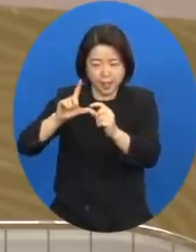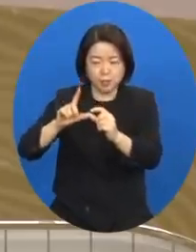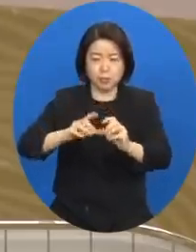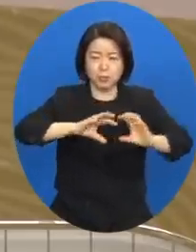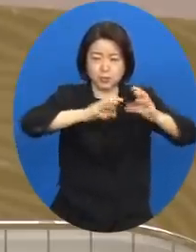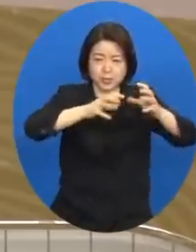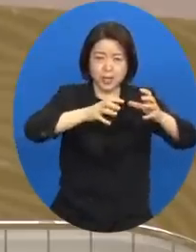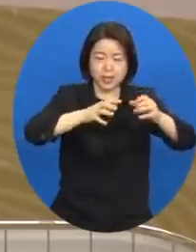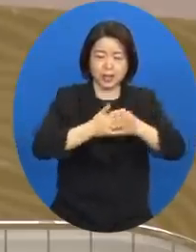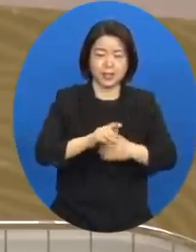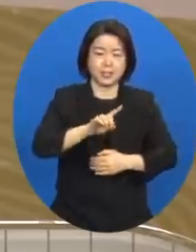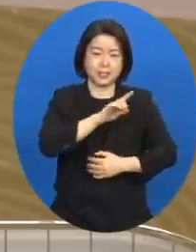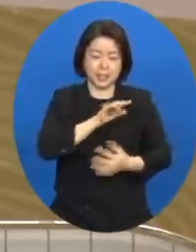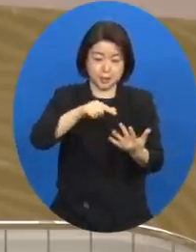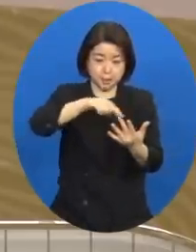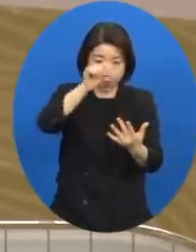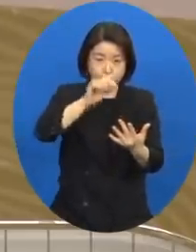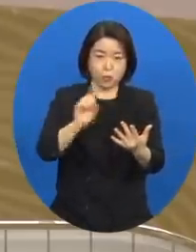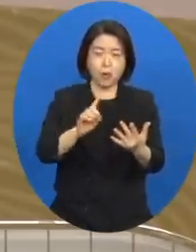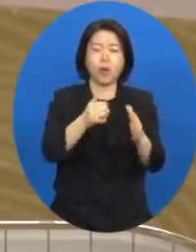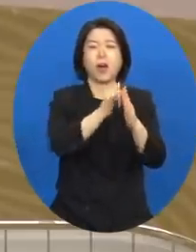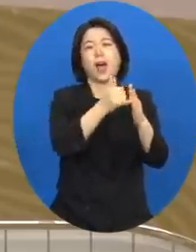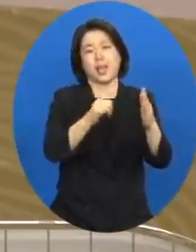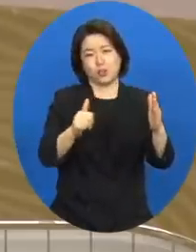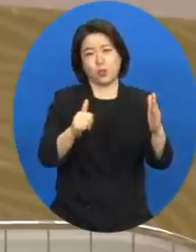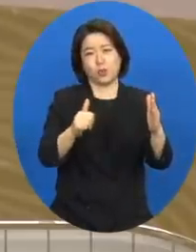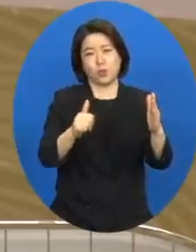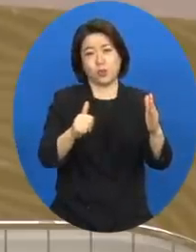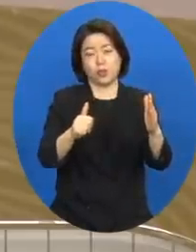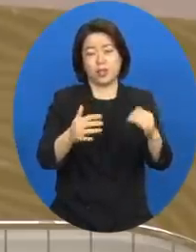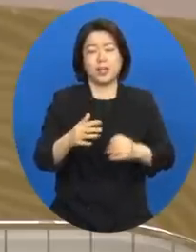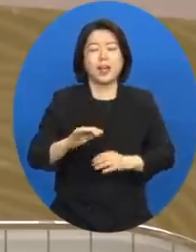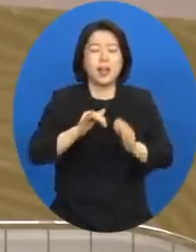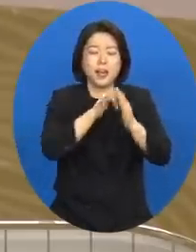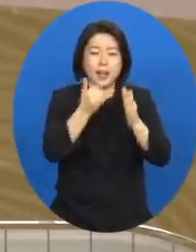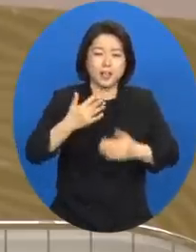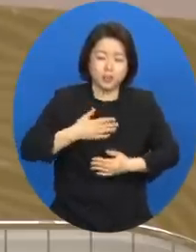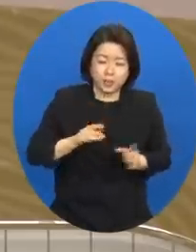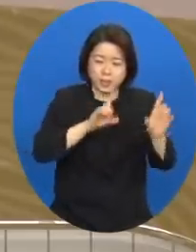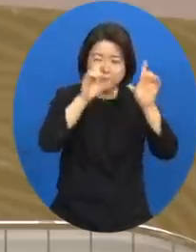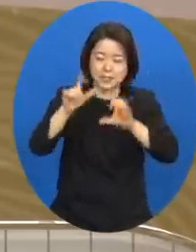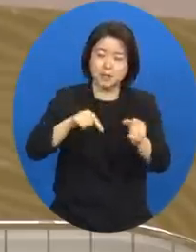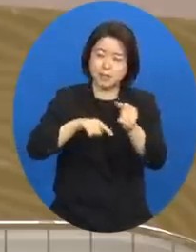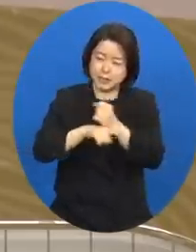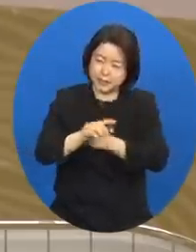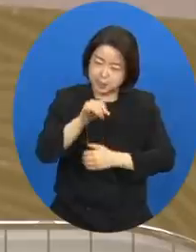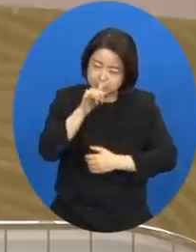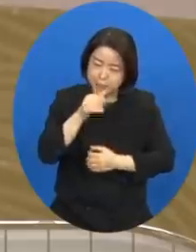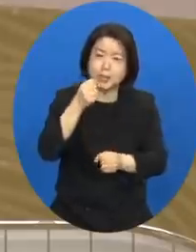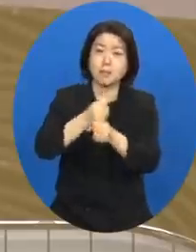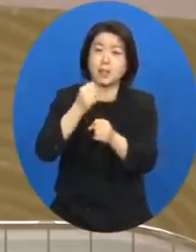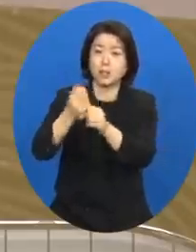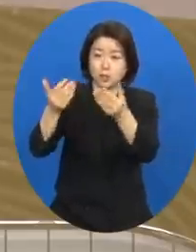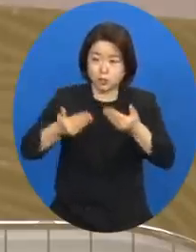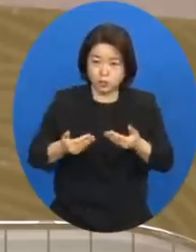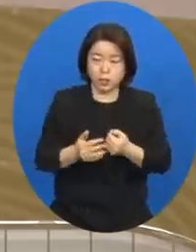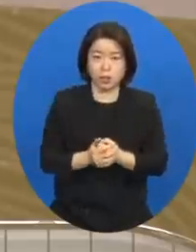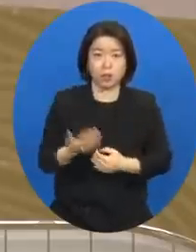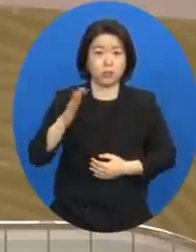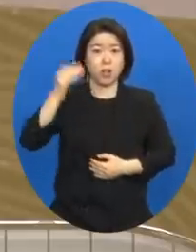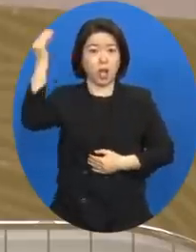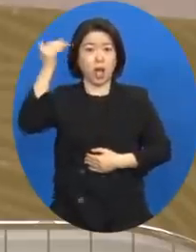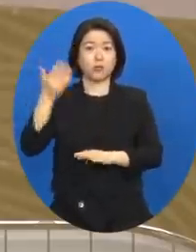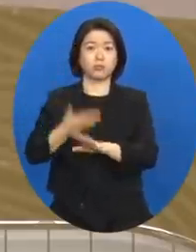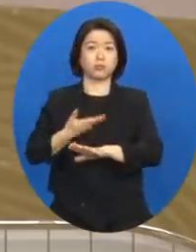나라가 제일 먼저 꼽은 것이 가족입니다. 가족이 내 삶을 가장 의미 있게 만든다는 것. 그런데 우리나라만